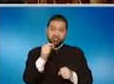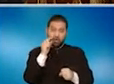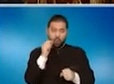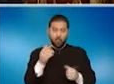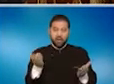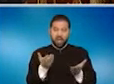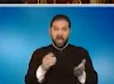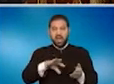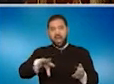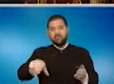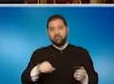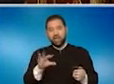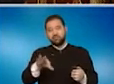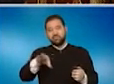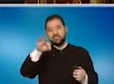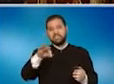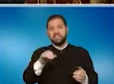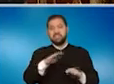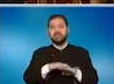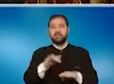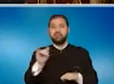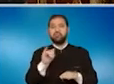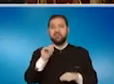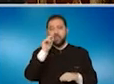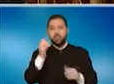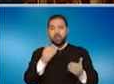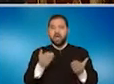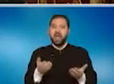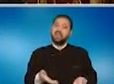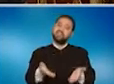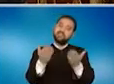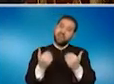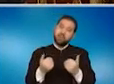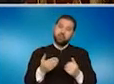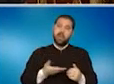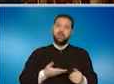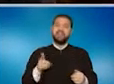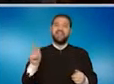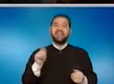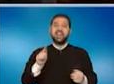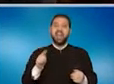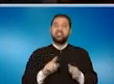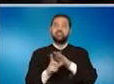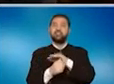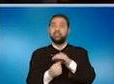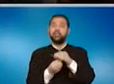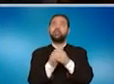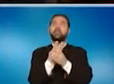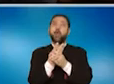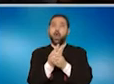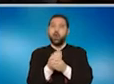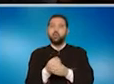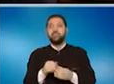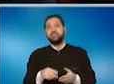hoț care a furat-o să găsească pe cineva care să ajungă înapoi la Hava Gerasie și să ajungă din nou